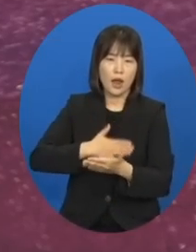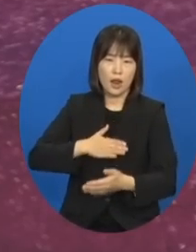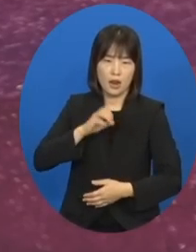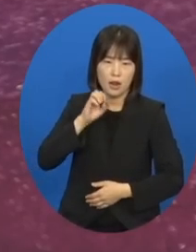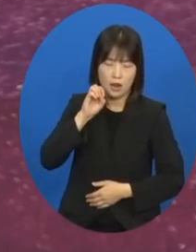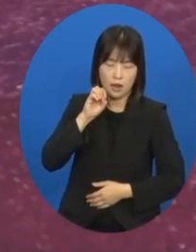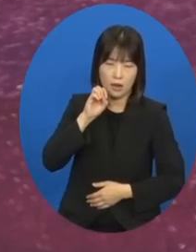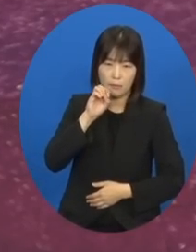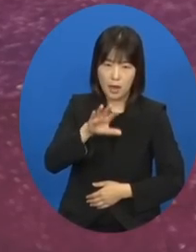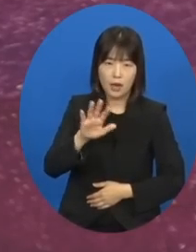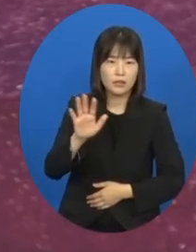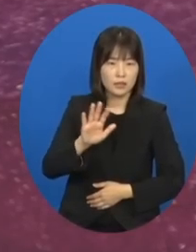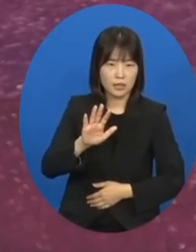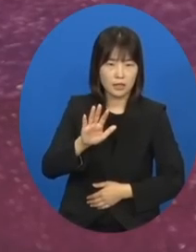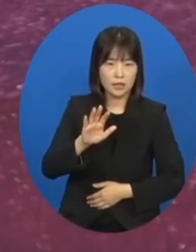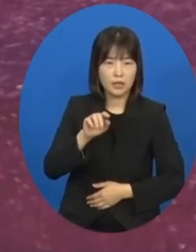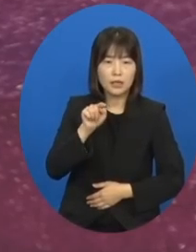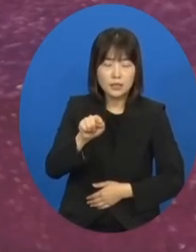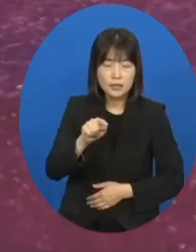아니하리니이는